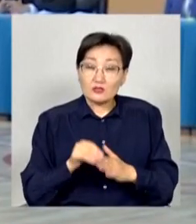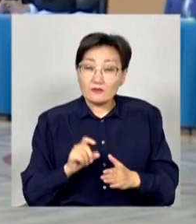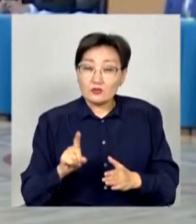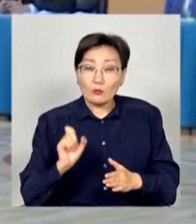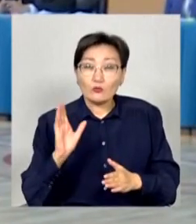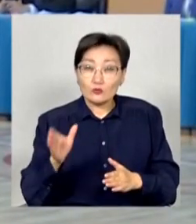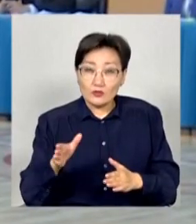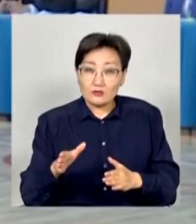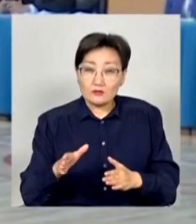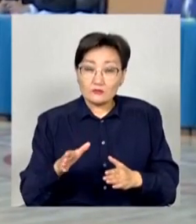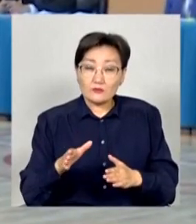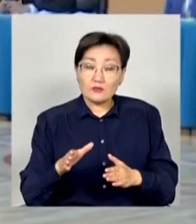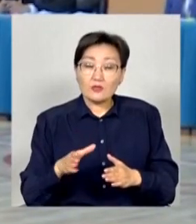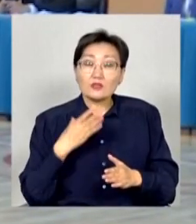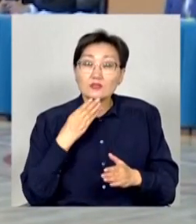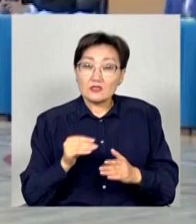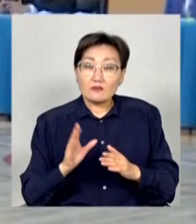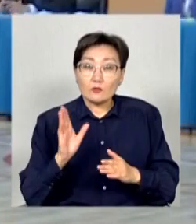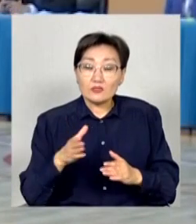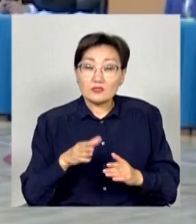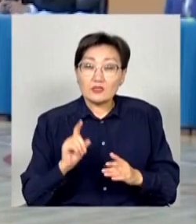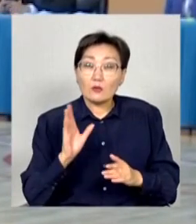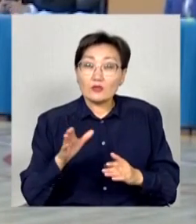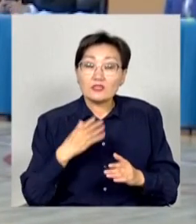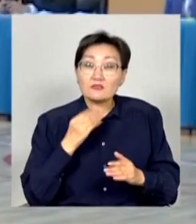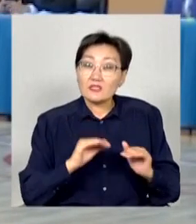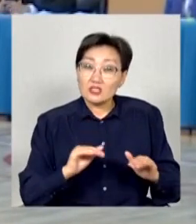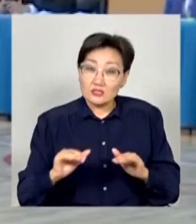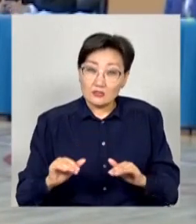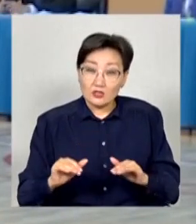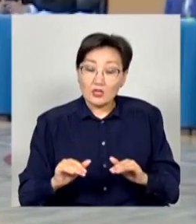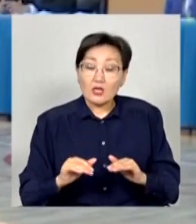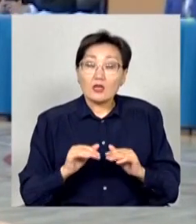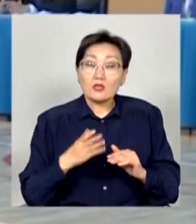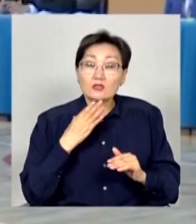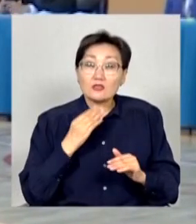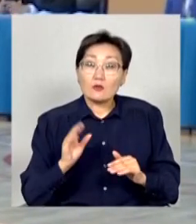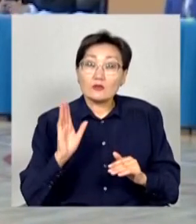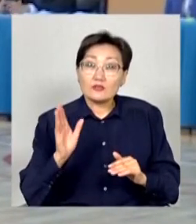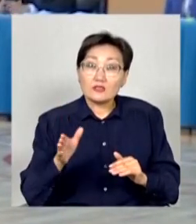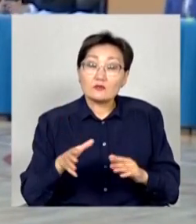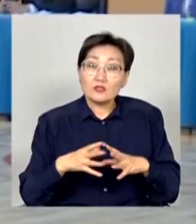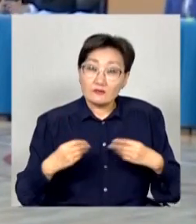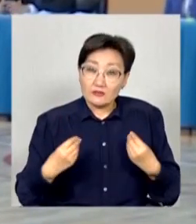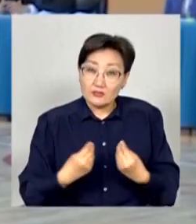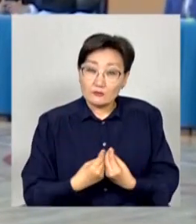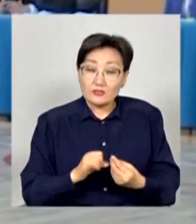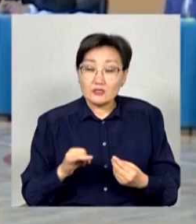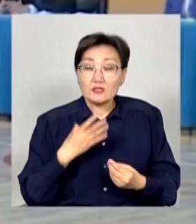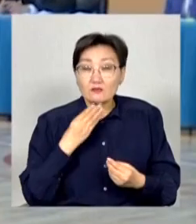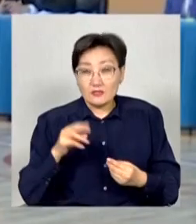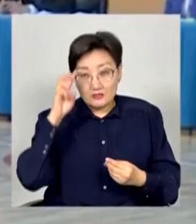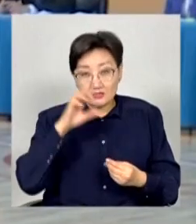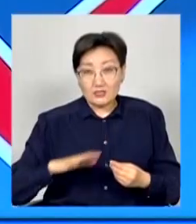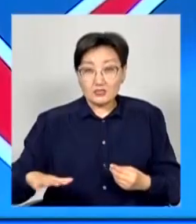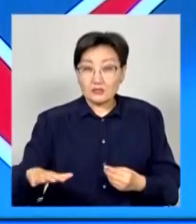будущее, за свое будущее, за будущее своих детей, за будущее своих семьи и своей страны.